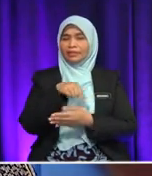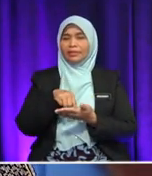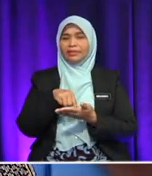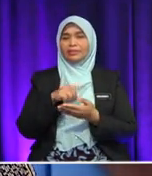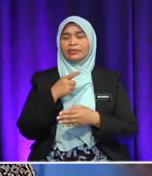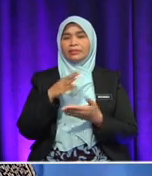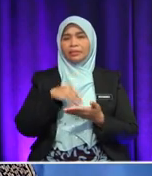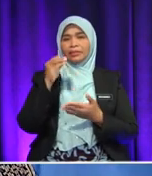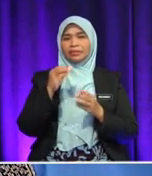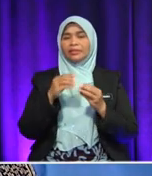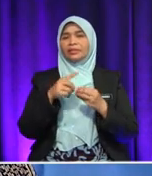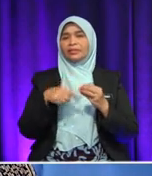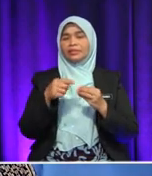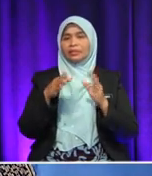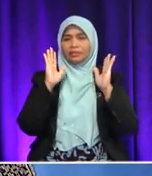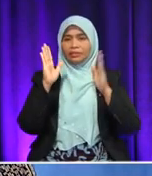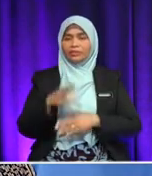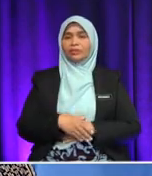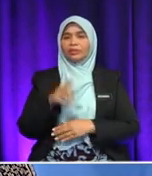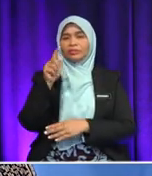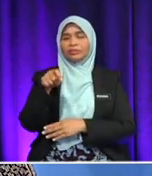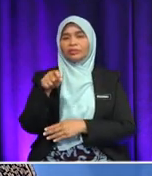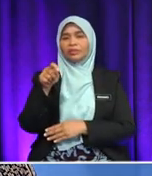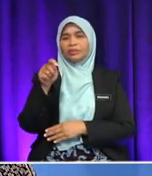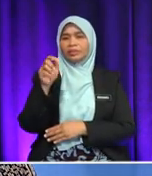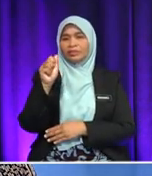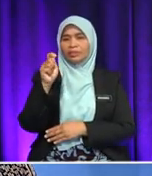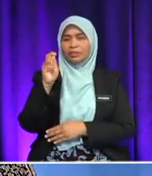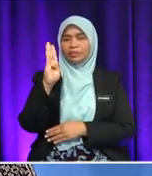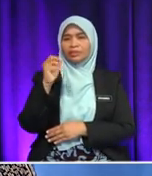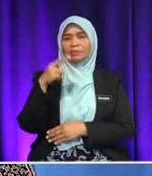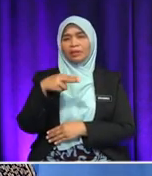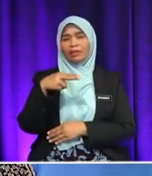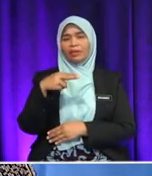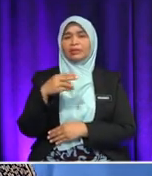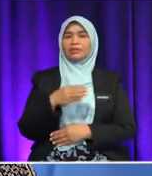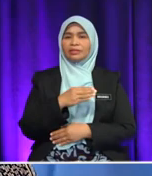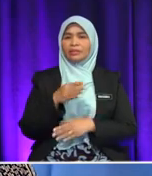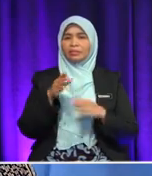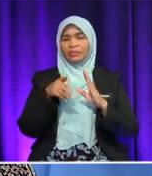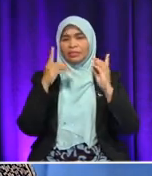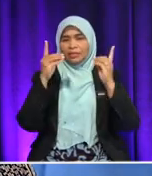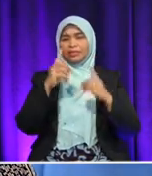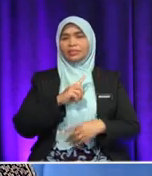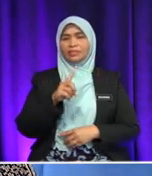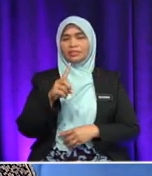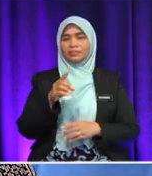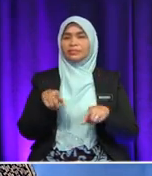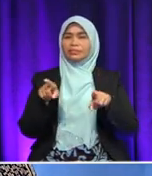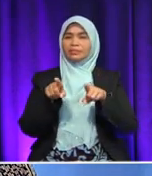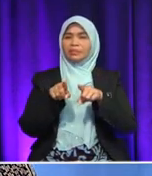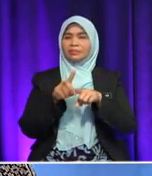sunat istikharah dan juga salat sunat tasbih untuk mata pelajaran Pendidikan Islam dan bersama kita Ustadz Muhammad